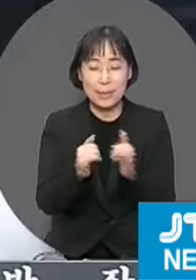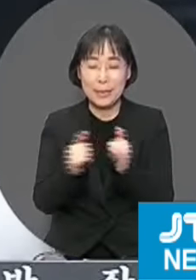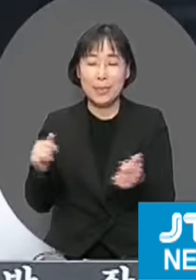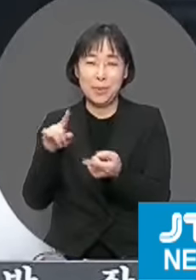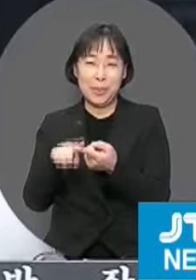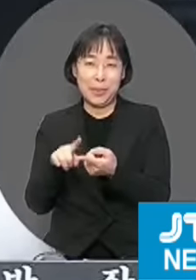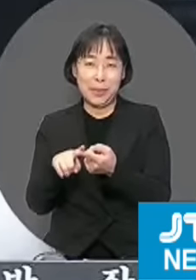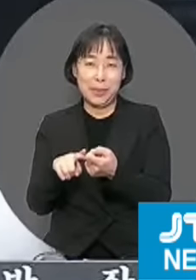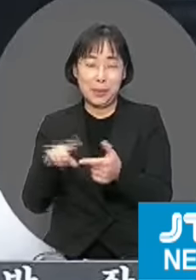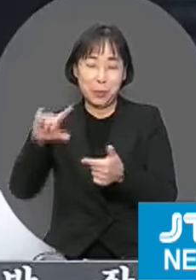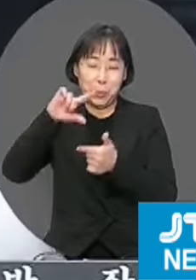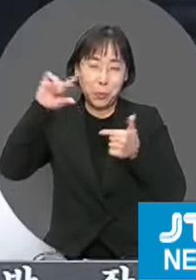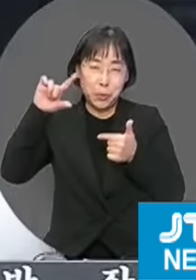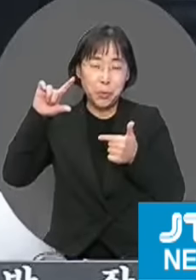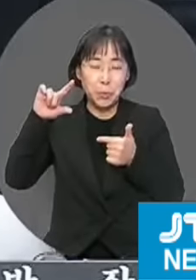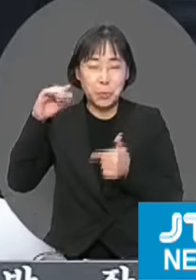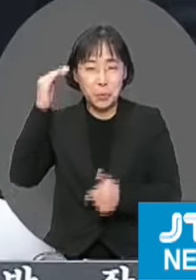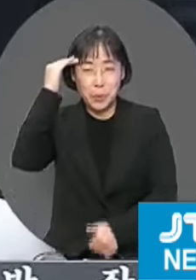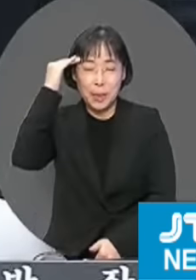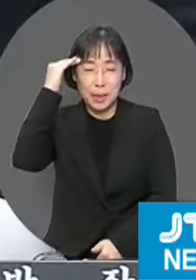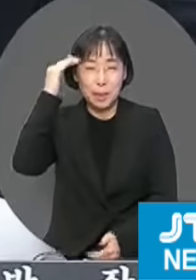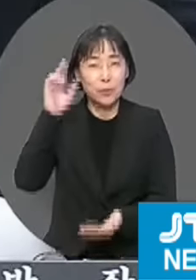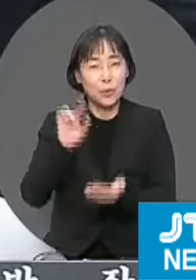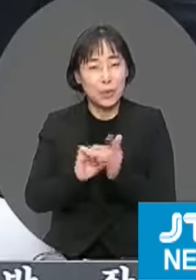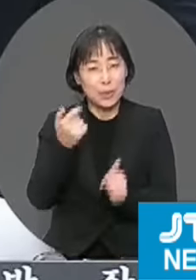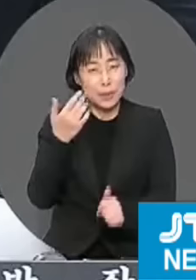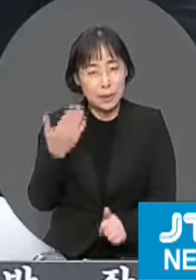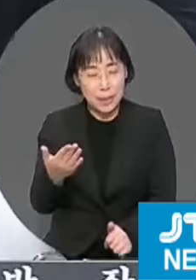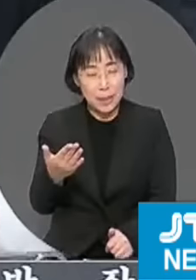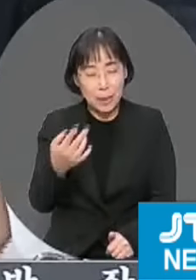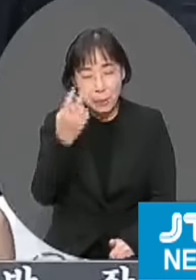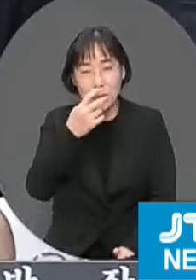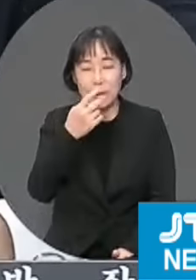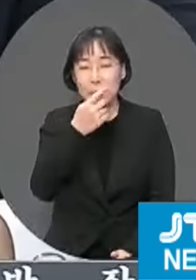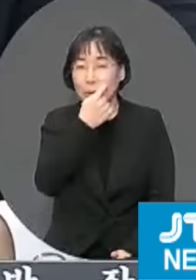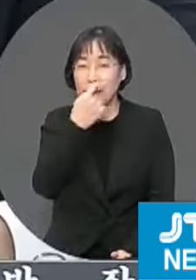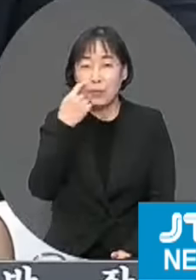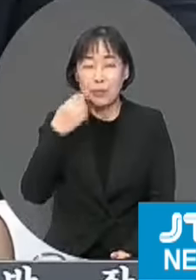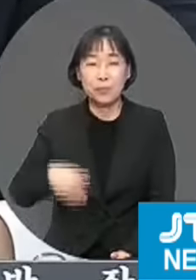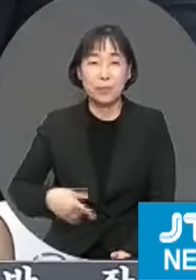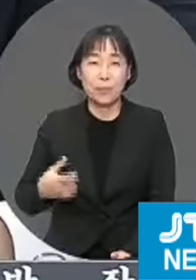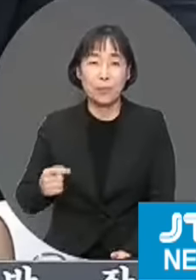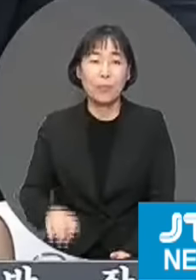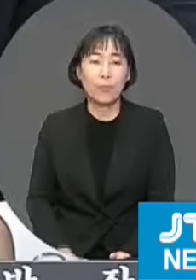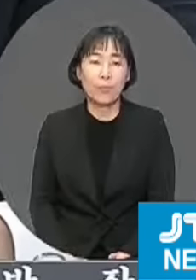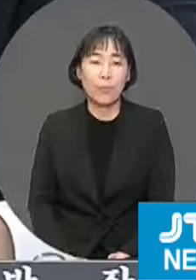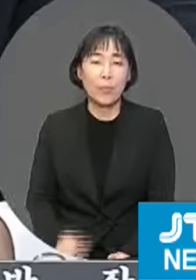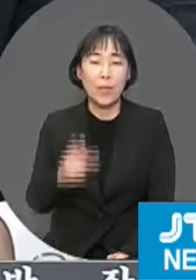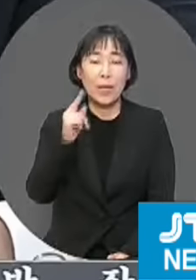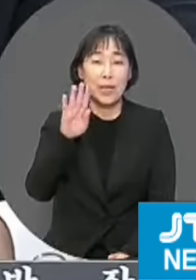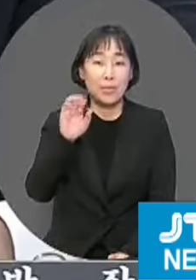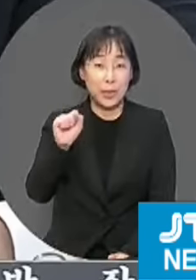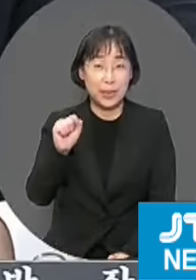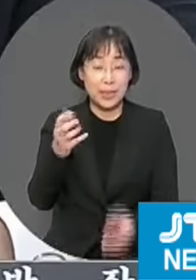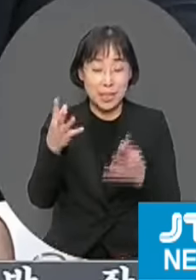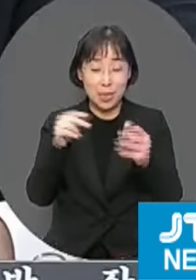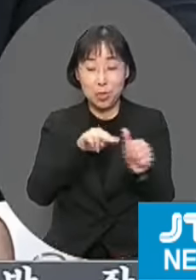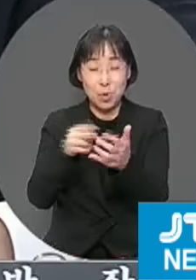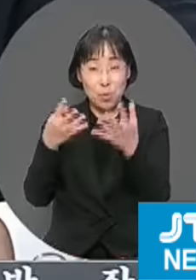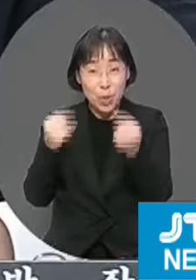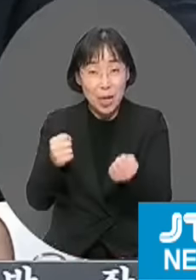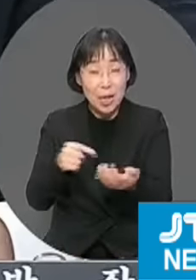때문에 초상권 문제가 있는지 없는지 제가 그건 좀 아니 근데 KBS에서 되는데요. 사람 취재한 걸 우리가 보고 싶은 거지. 자 그럼 KBS 뭐가 많은지 제가 보여드릴게요. 다음